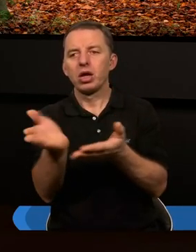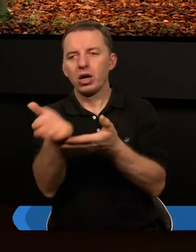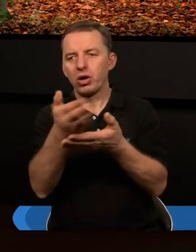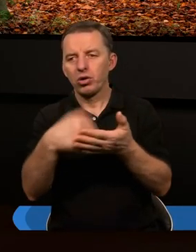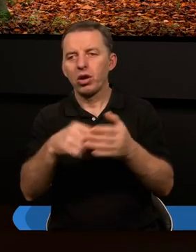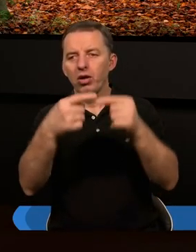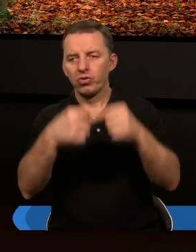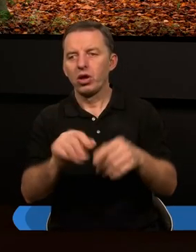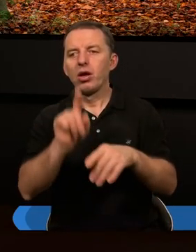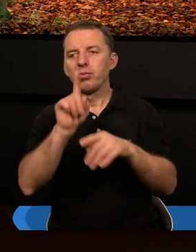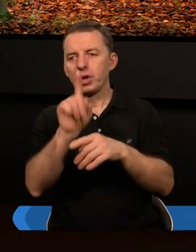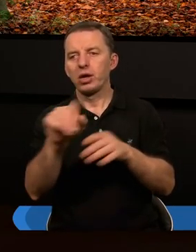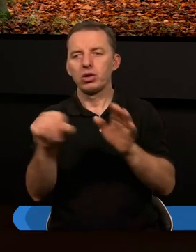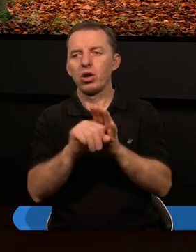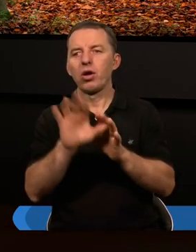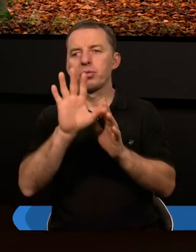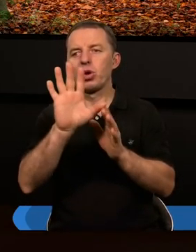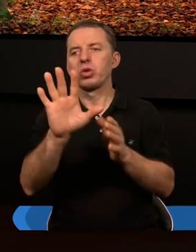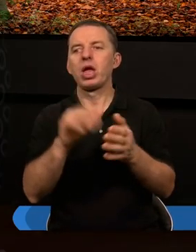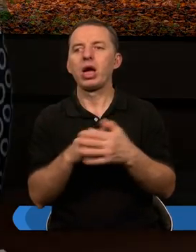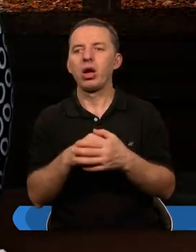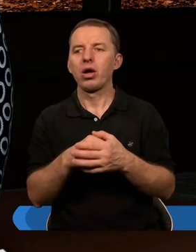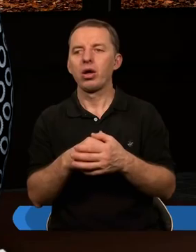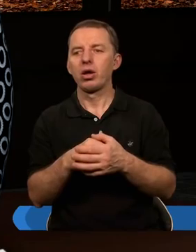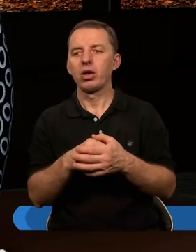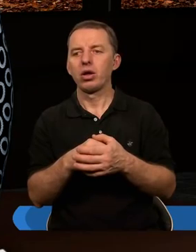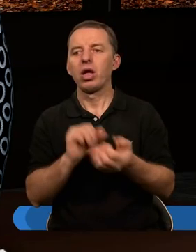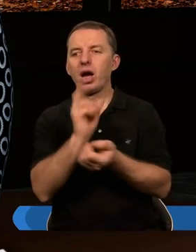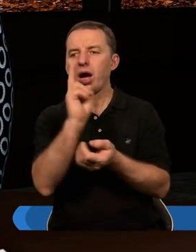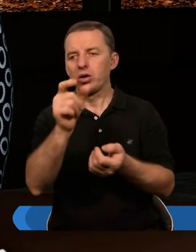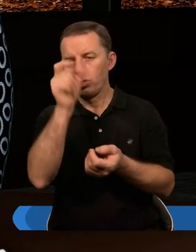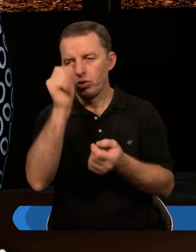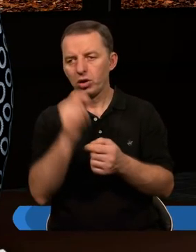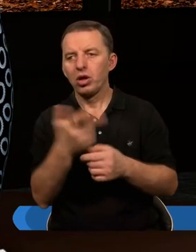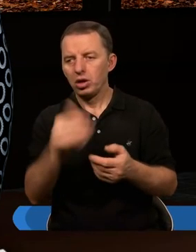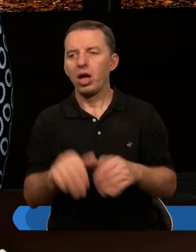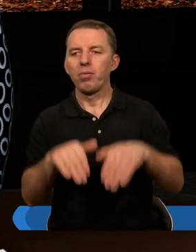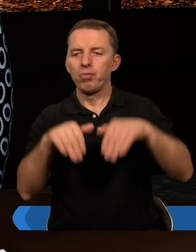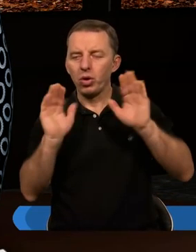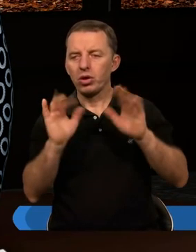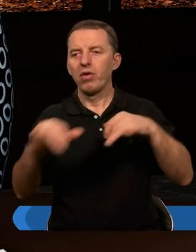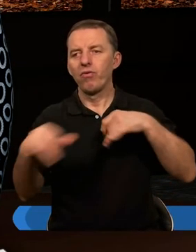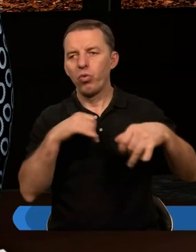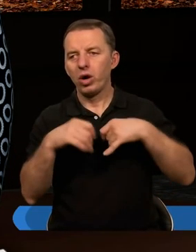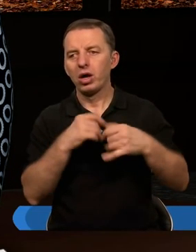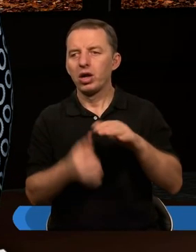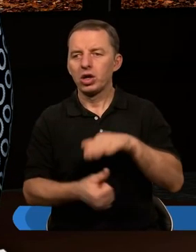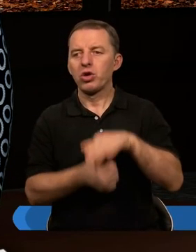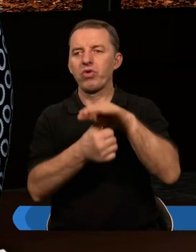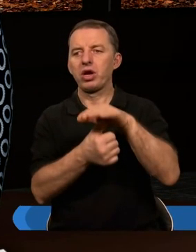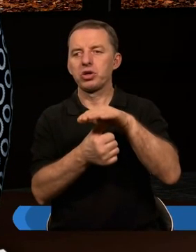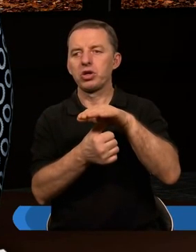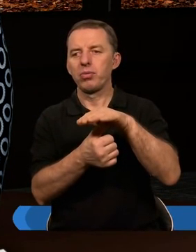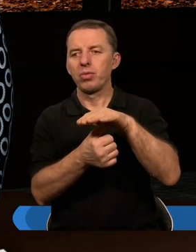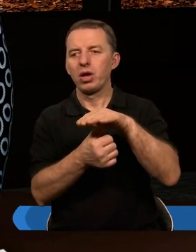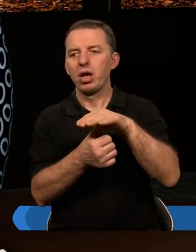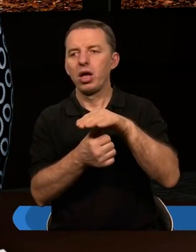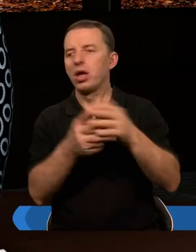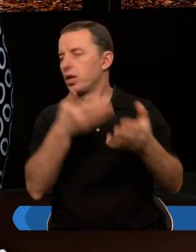rozdziału wersety od pierwszego do piątego. Każdy człowiek niech się poddaje władzom z wierzchnim,